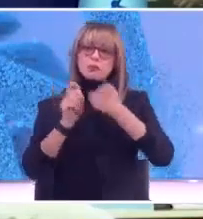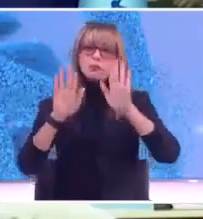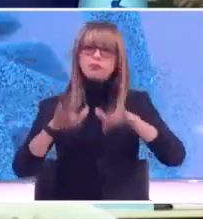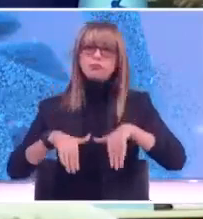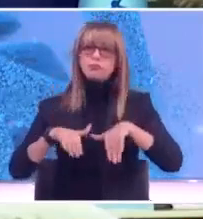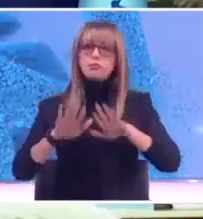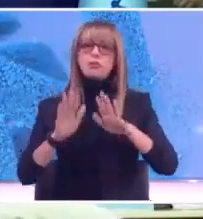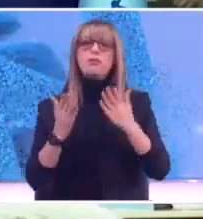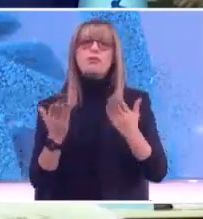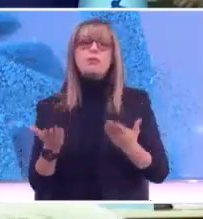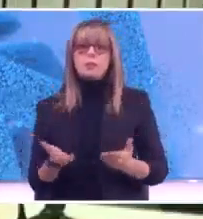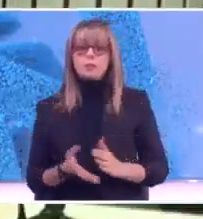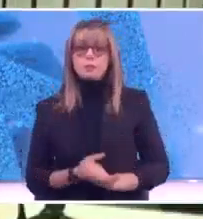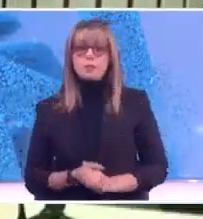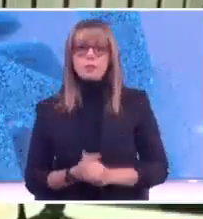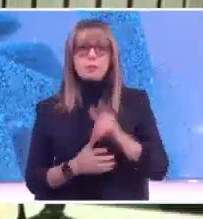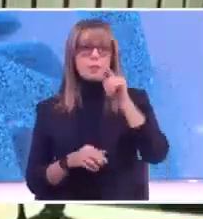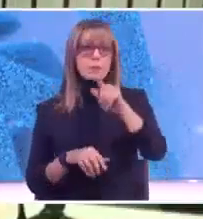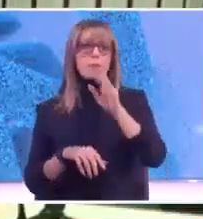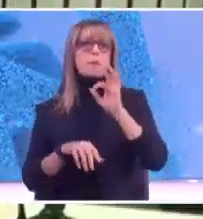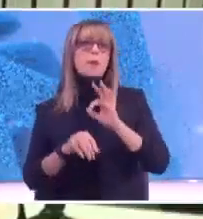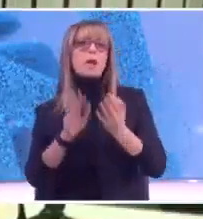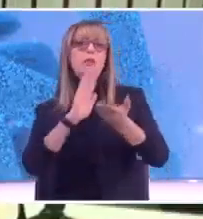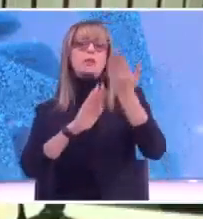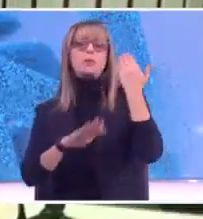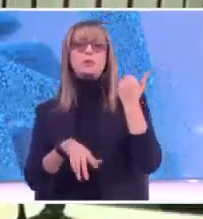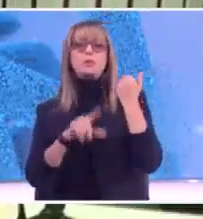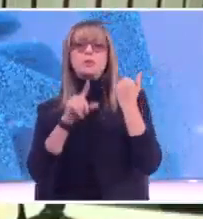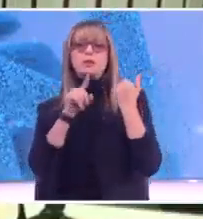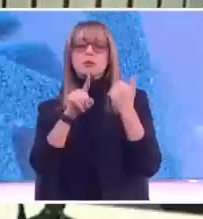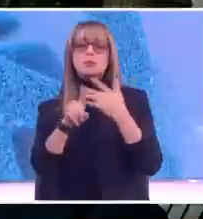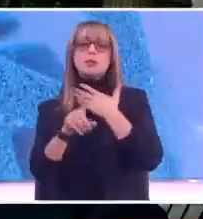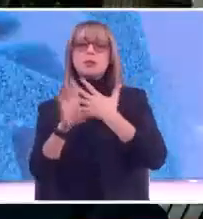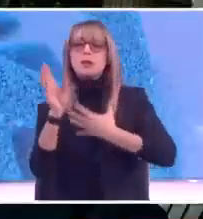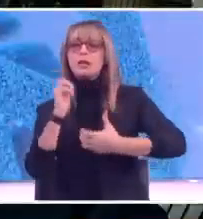var. Bu anma törenleri öncesinde söz konusu